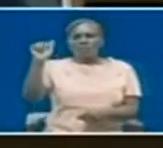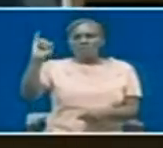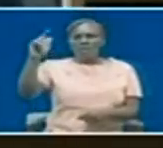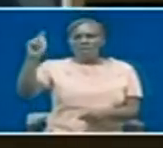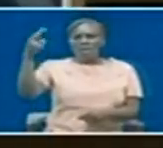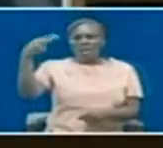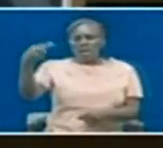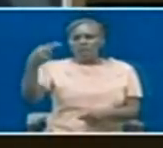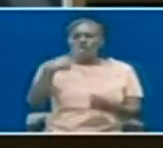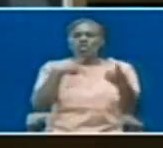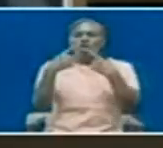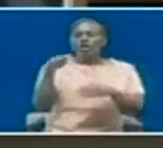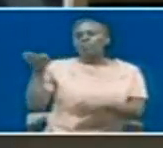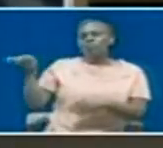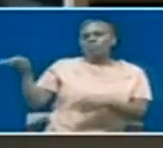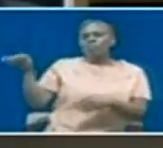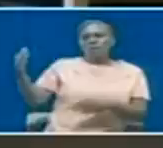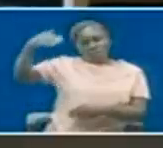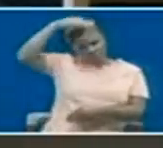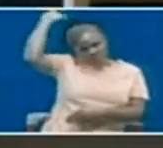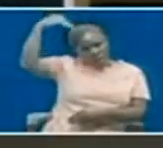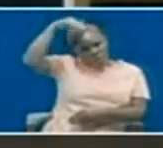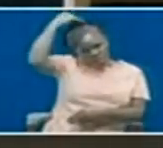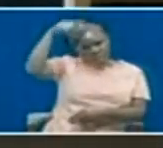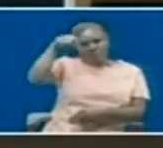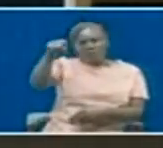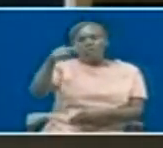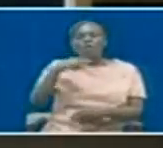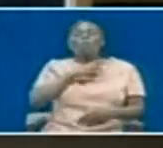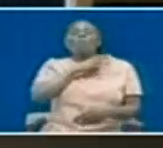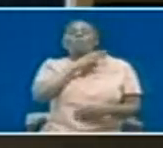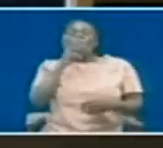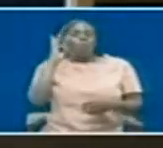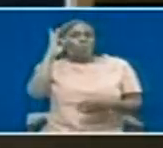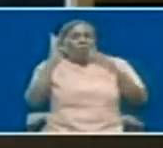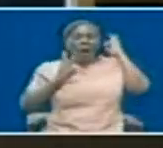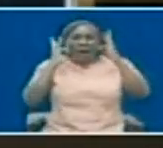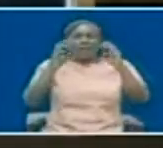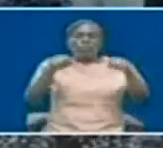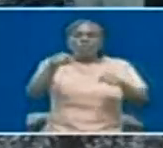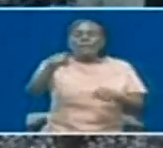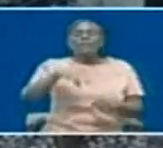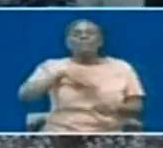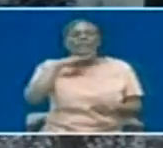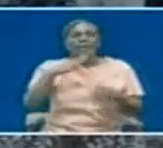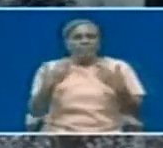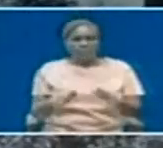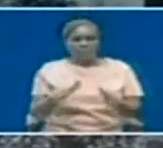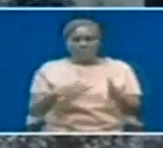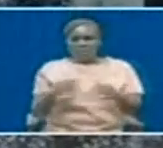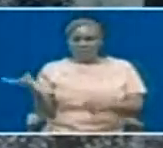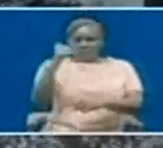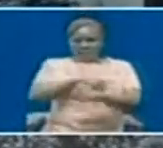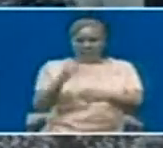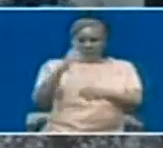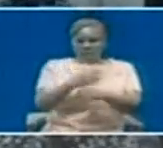akizungumza nasi mapema jana akiwa nchini Saudi Arabia, akihofia kuwa huenda akayapoteza maisha yake. Kama after 3 days